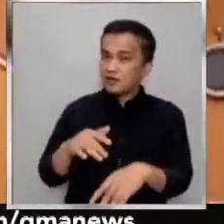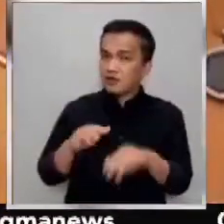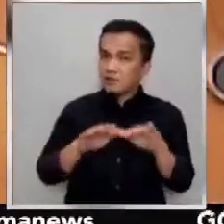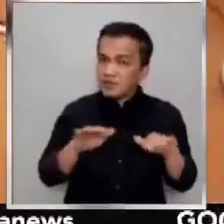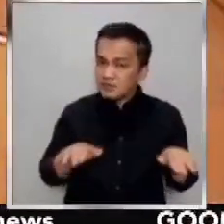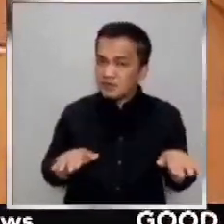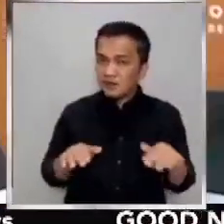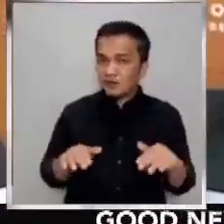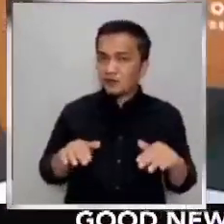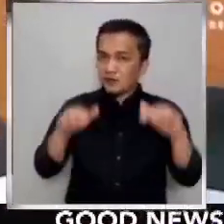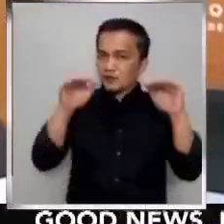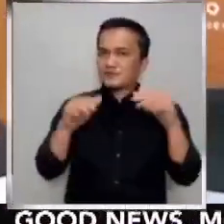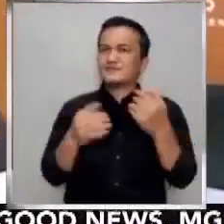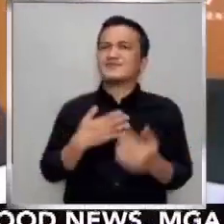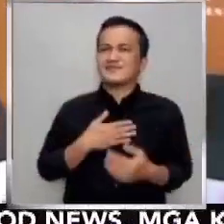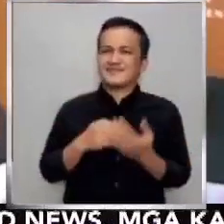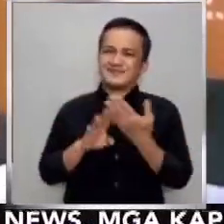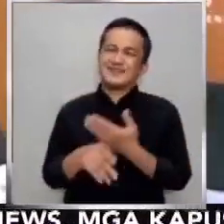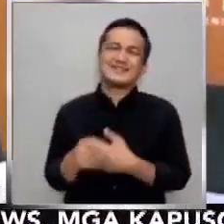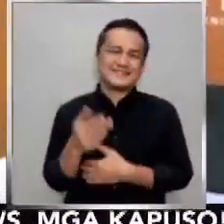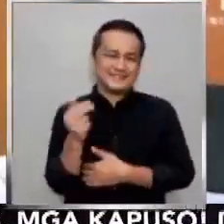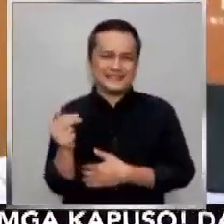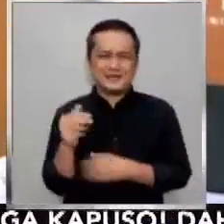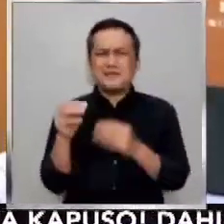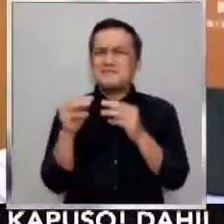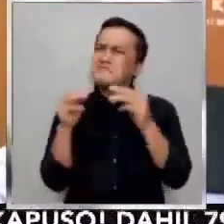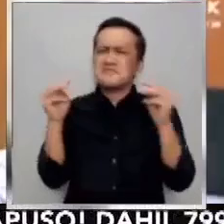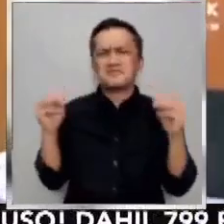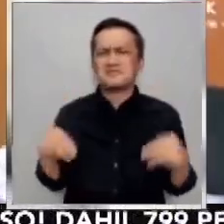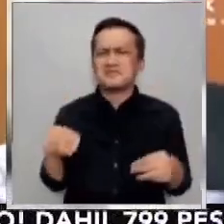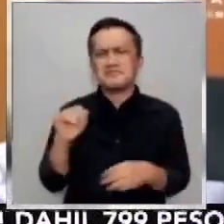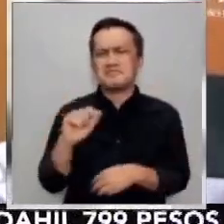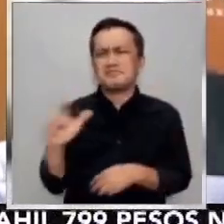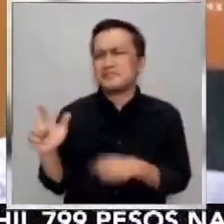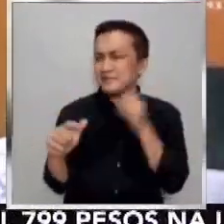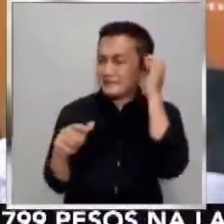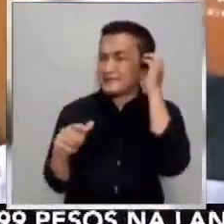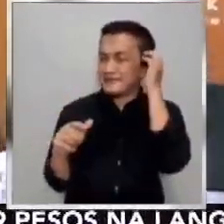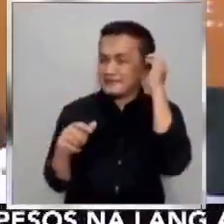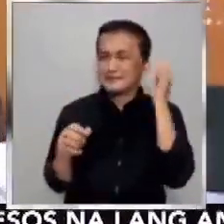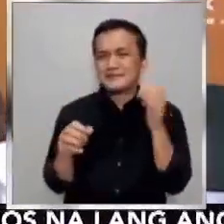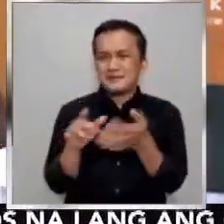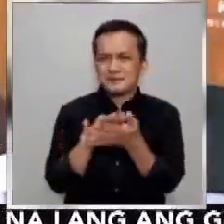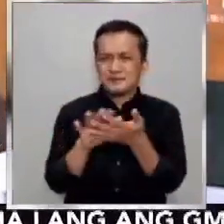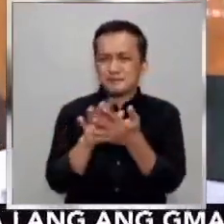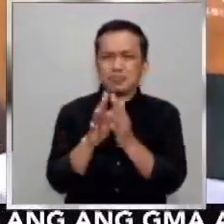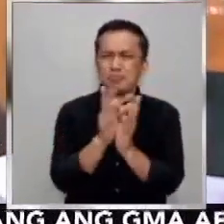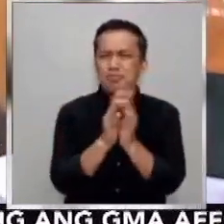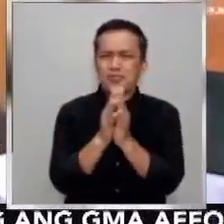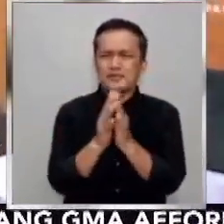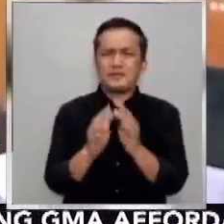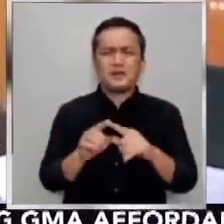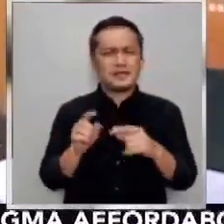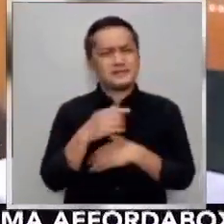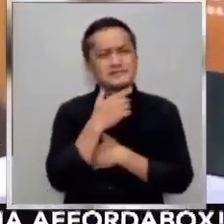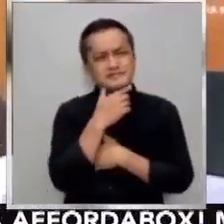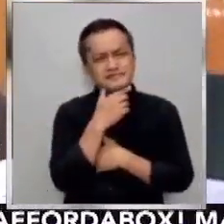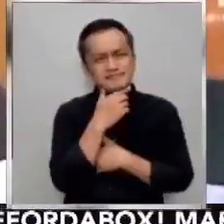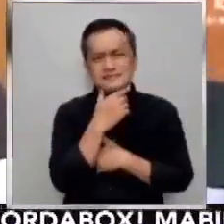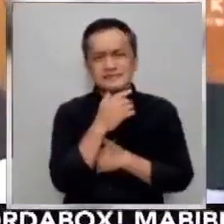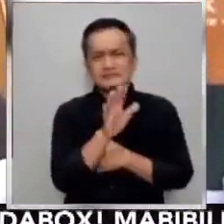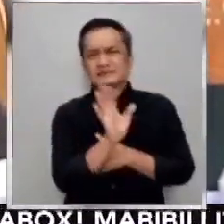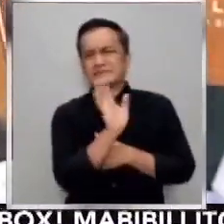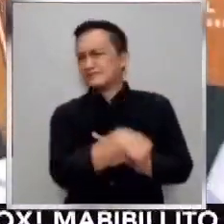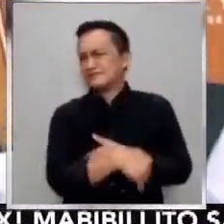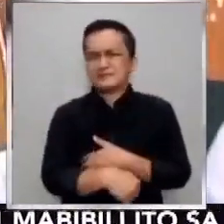namin ibalik. Pag mall kasi, aside sa crowded din, siyempre, pero parang di naman kasi ganun ka, ano doon, yung